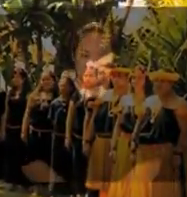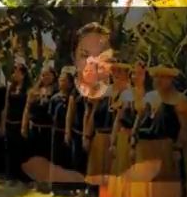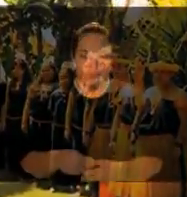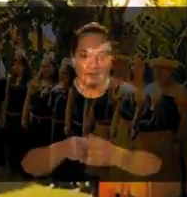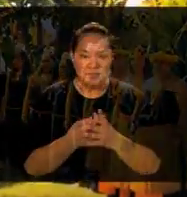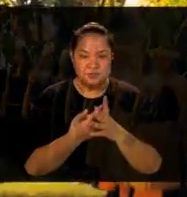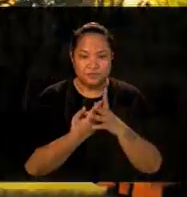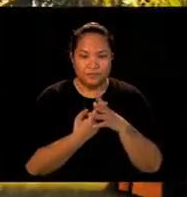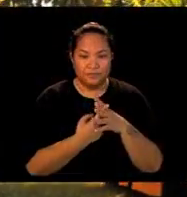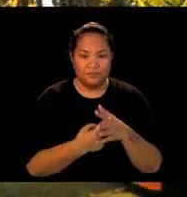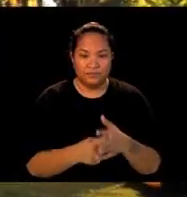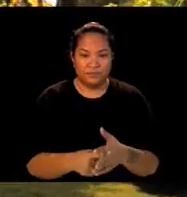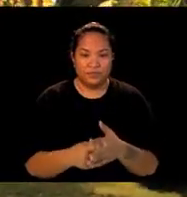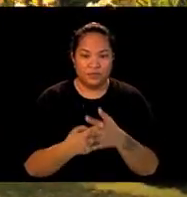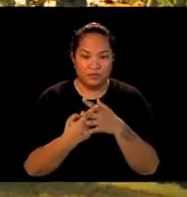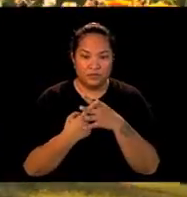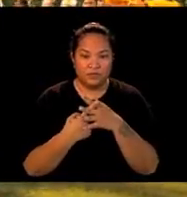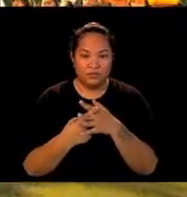Itini